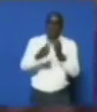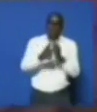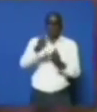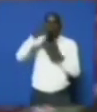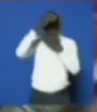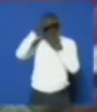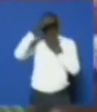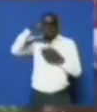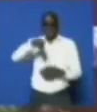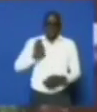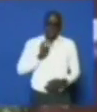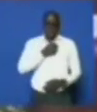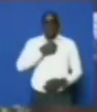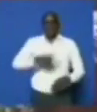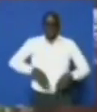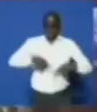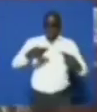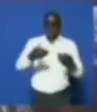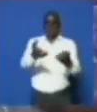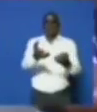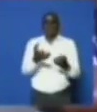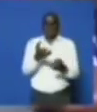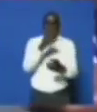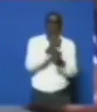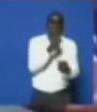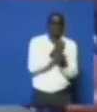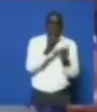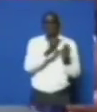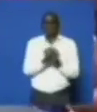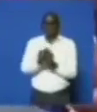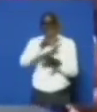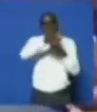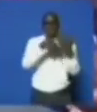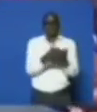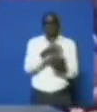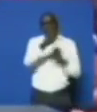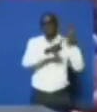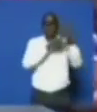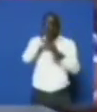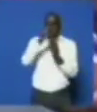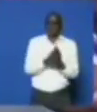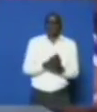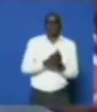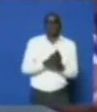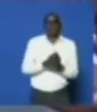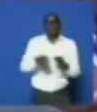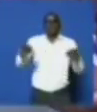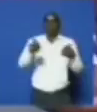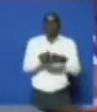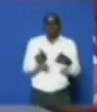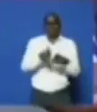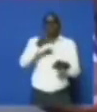vivons nous avons besoin d'une franche collaboration de toutes les populations y compris donc les réfugiés